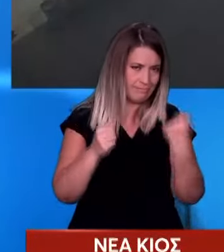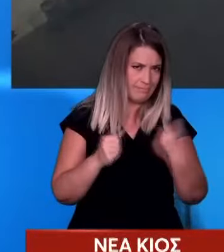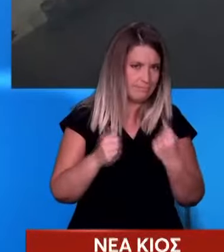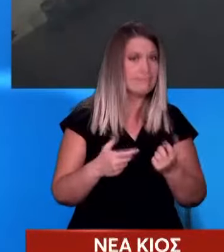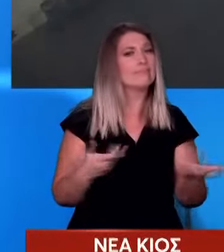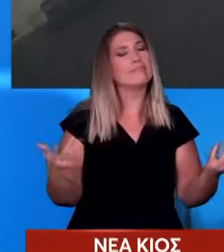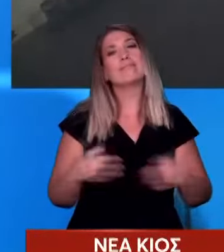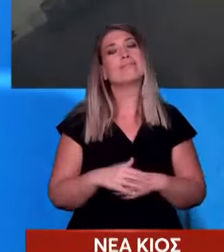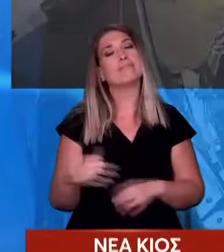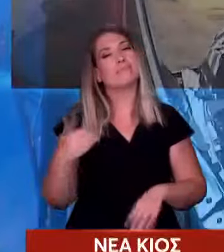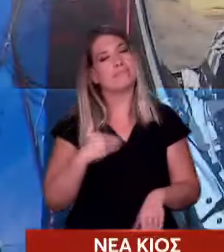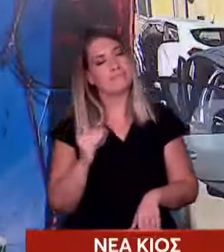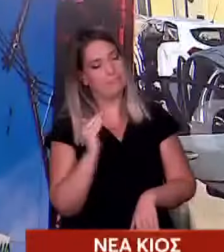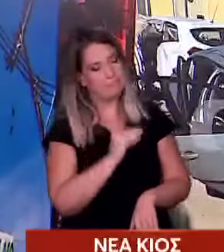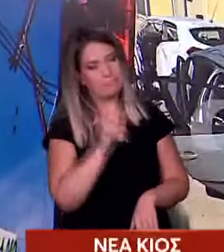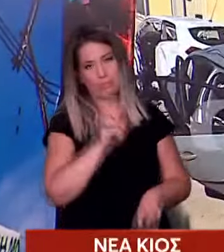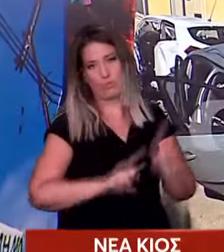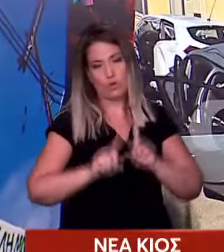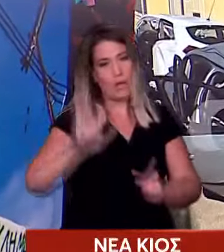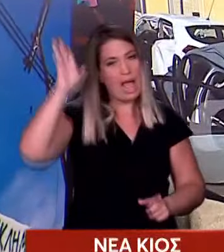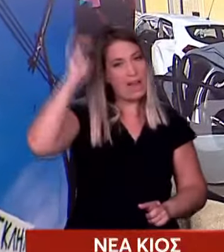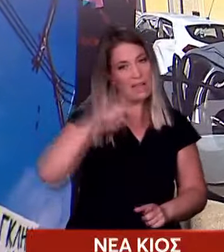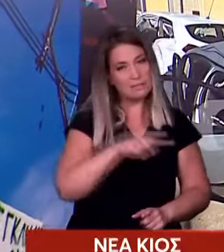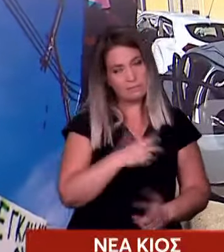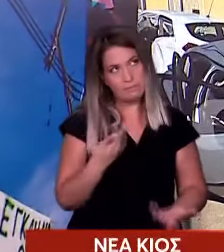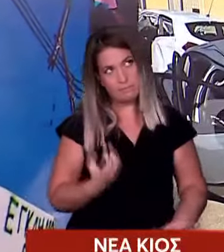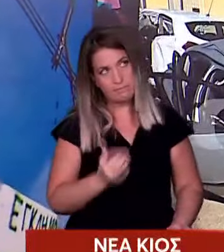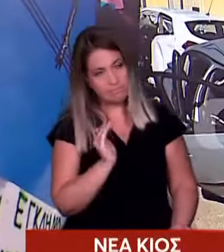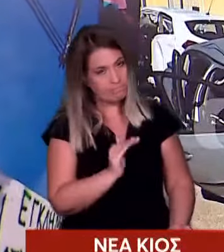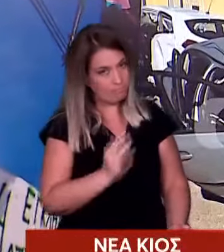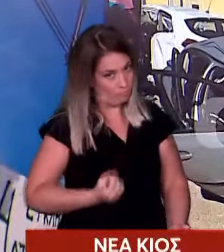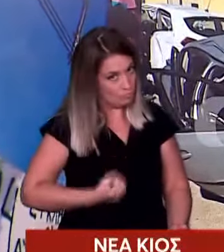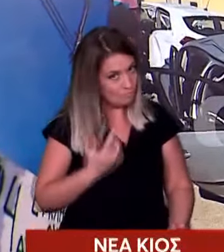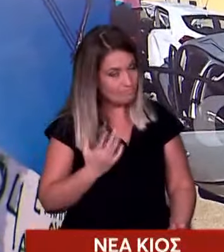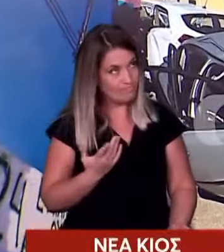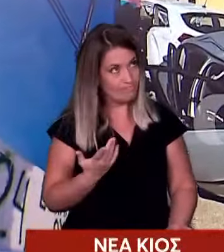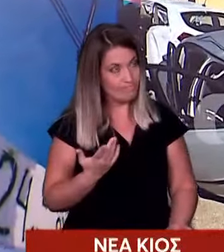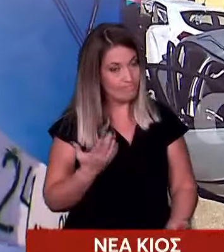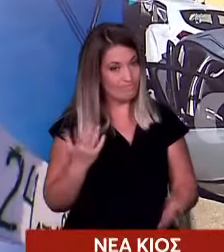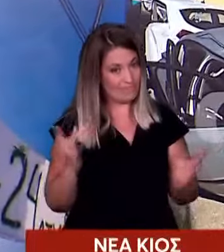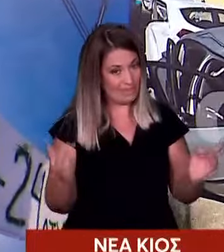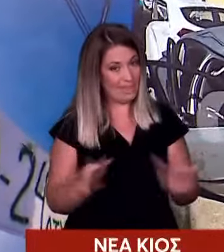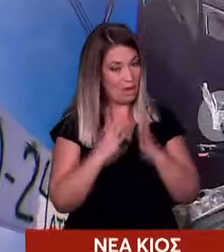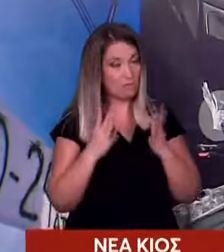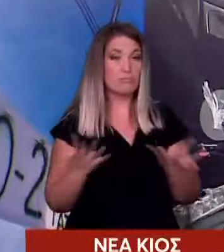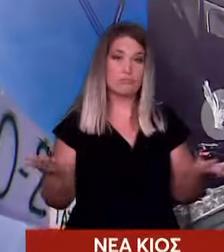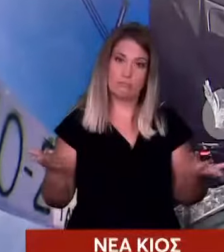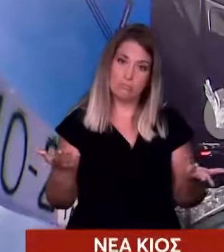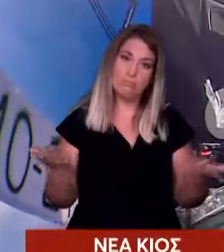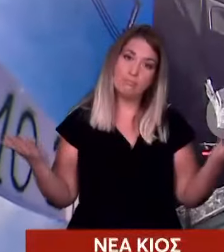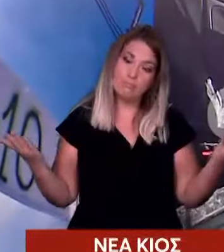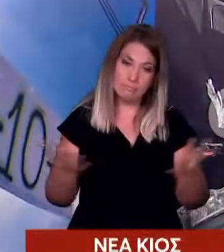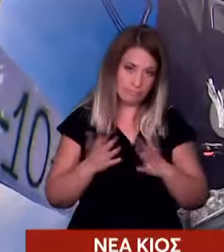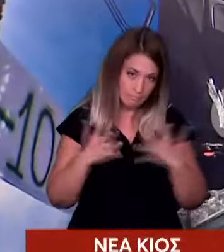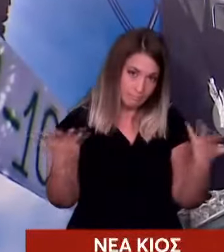δίνει το δικαίωμα να ρωτήσουμε τον Αλέξη. Νιώθεις τυχερός έτσι όπως ήταν? Ναι, σίγουρα νιώθω τυχερός μέσα στην